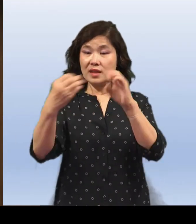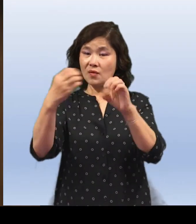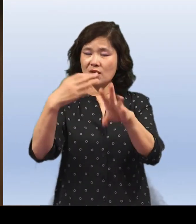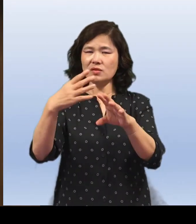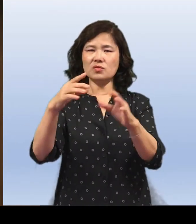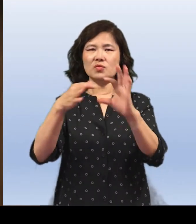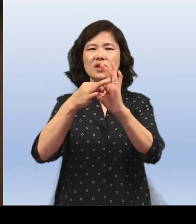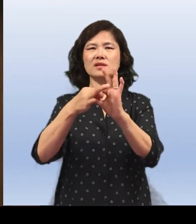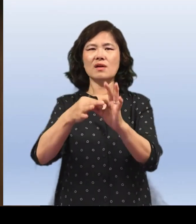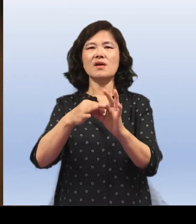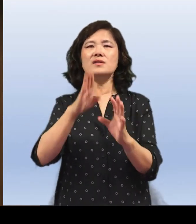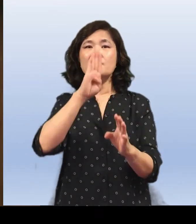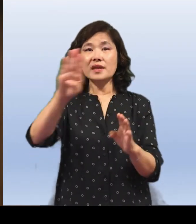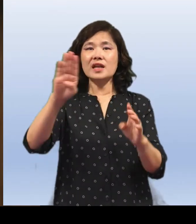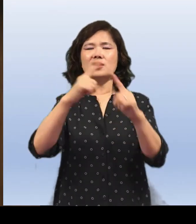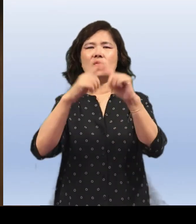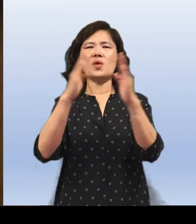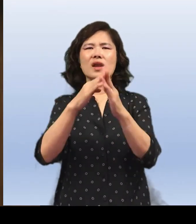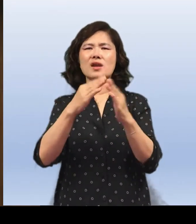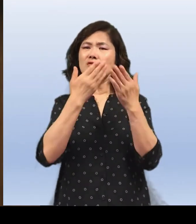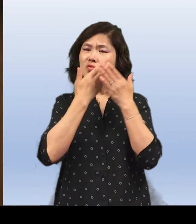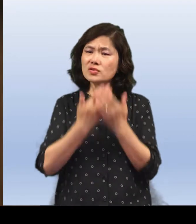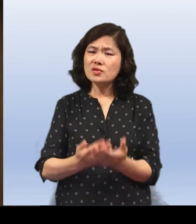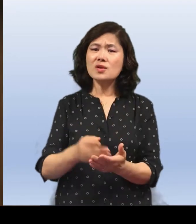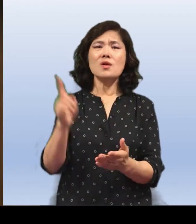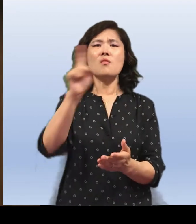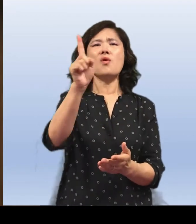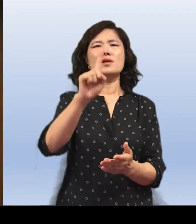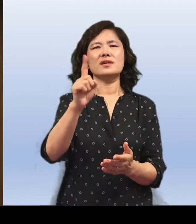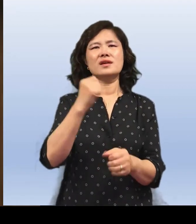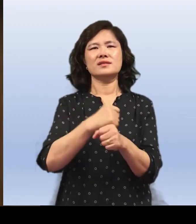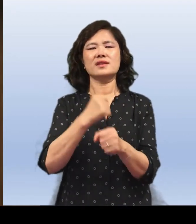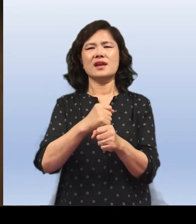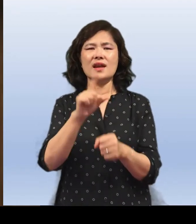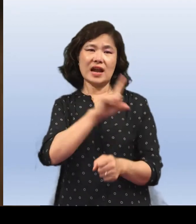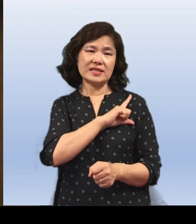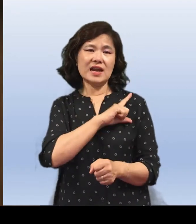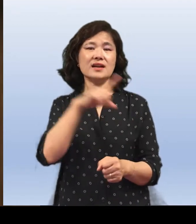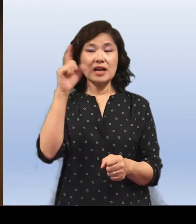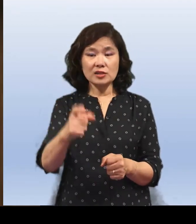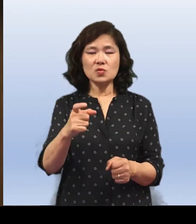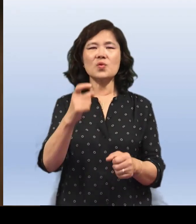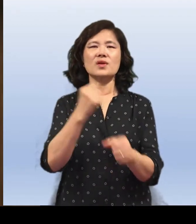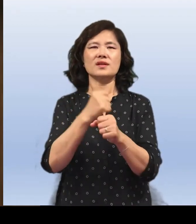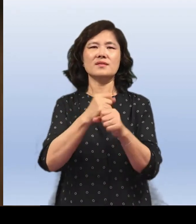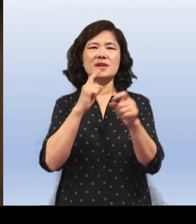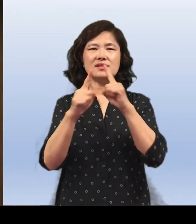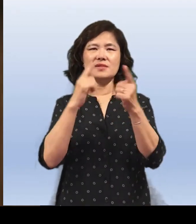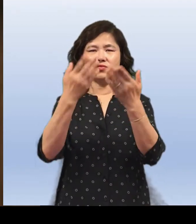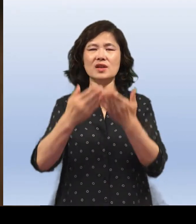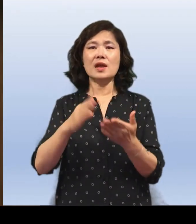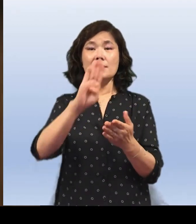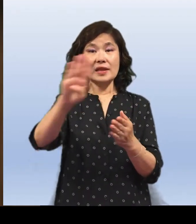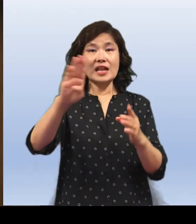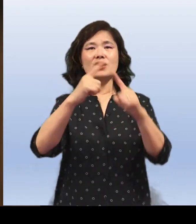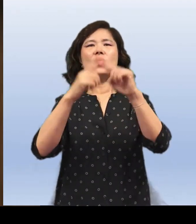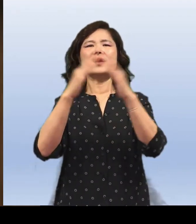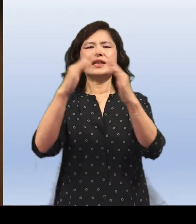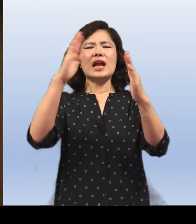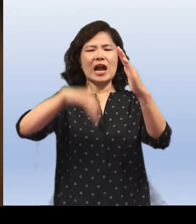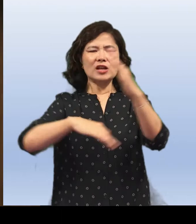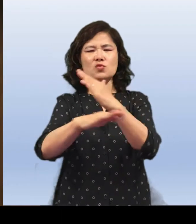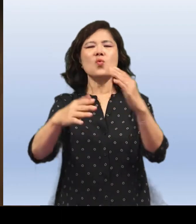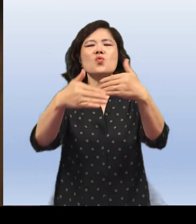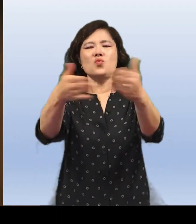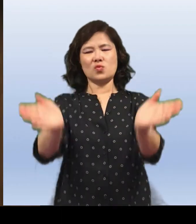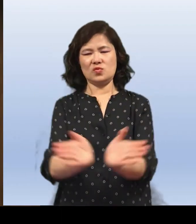통해서 베델교회의 정체성이 무엇이냐라고 했을 때에 가장 강조하셨던 것 중에 하나가 바로 베델교회는 가족